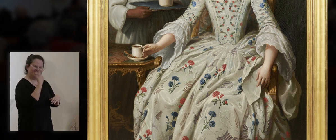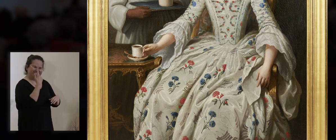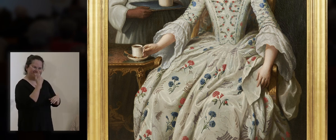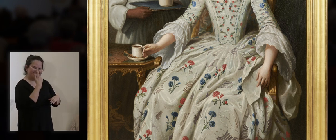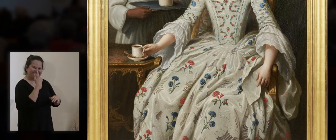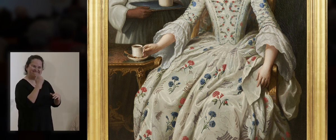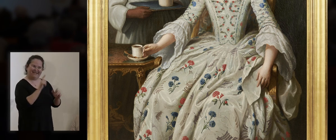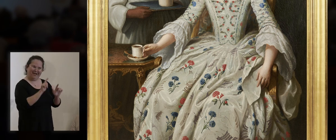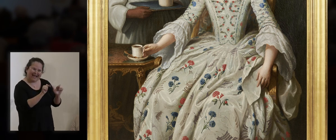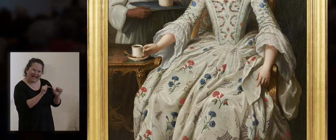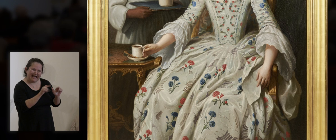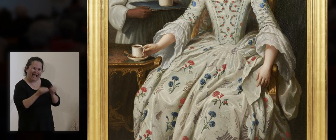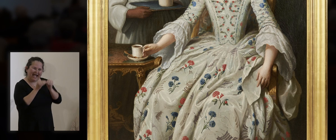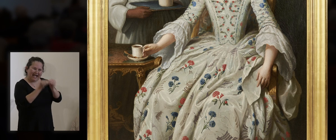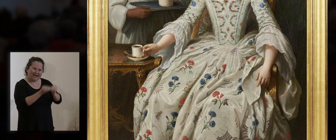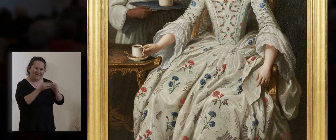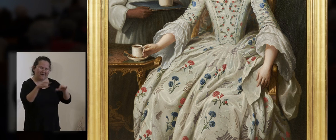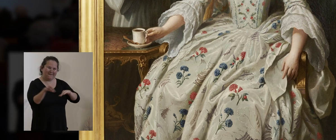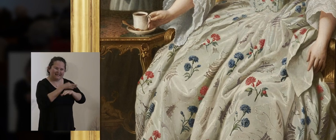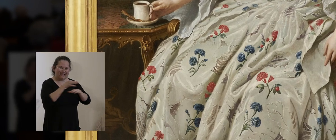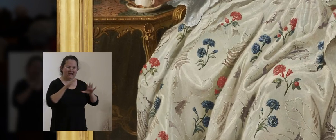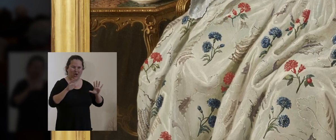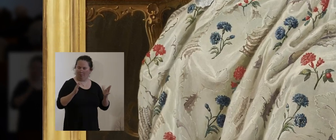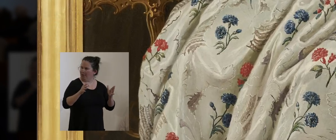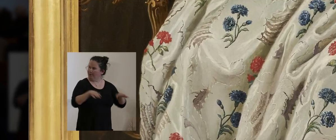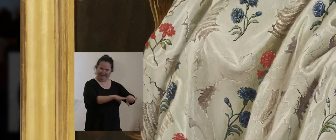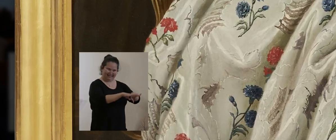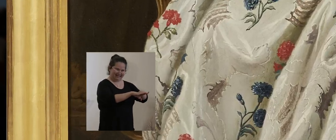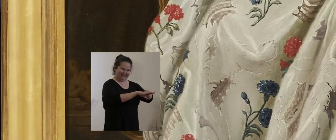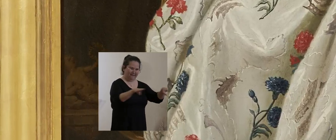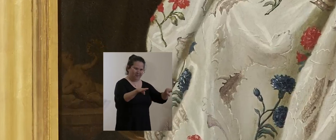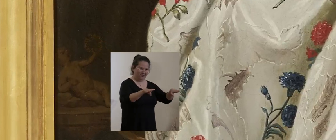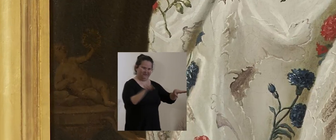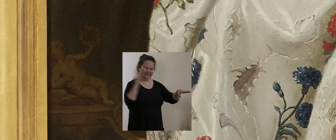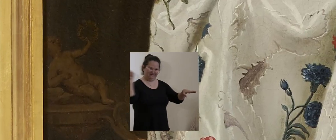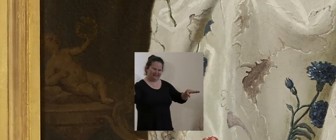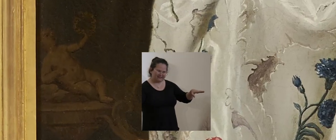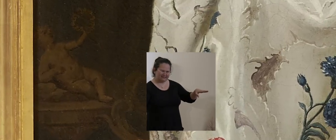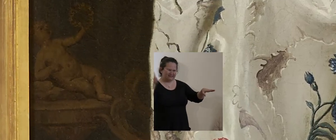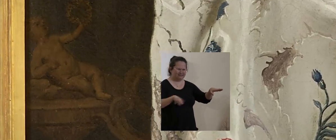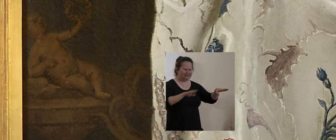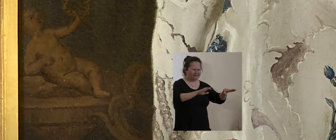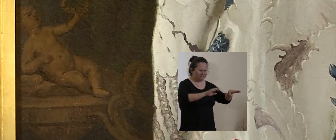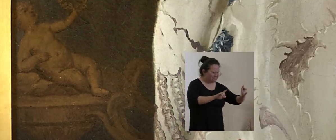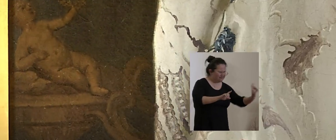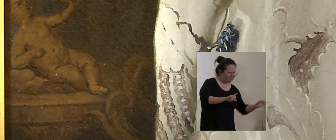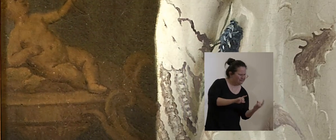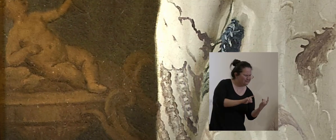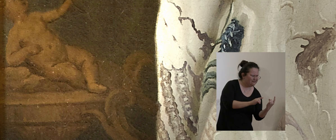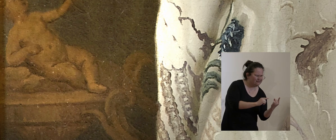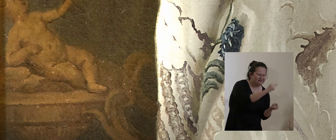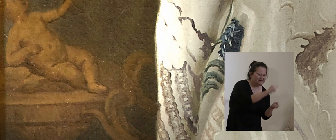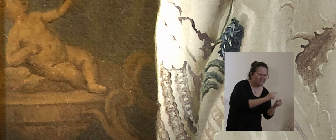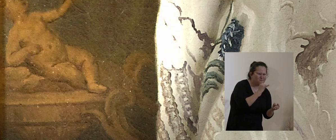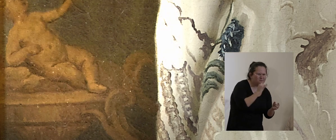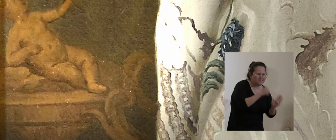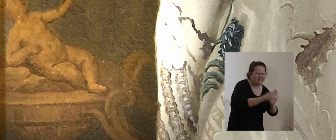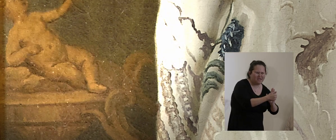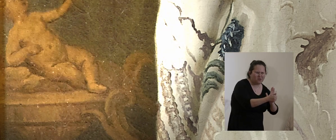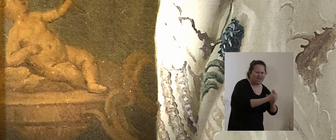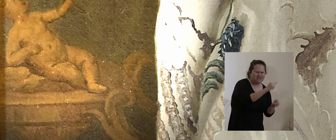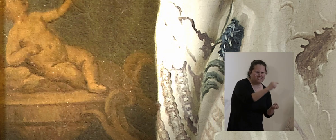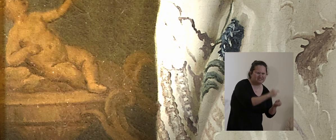visible sur cette image, qui est à l'entretoise de cette table, la représentation d'un petit pouti, c'est-à-dire d'un